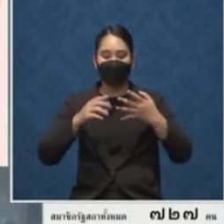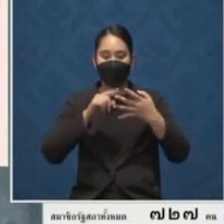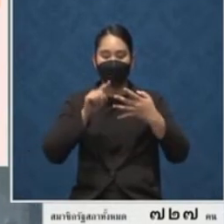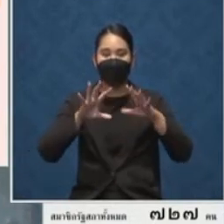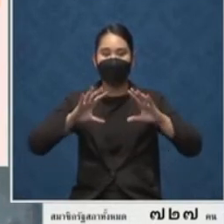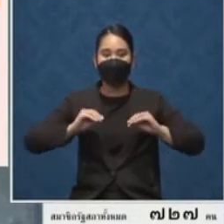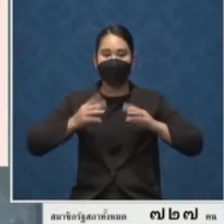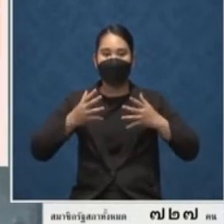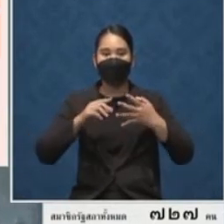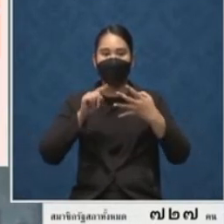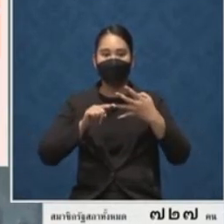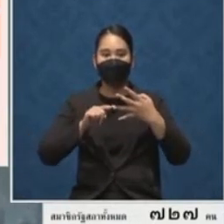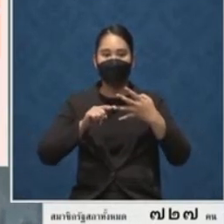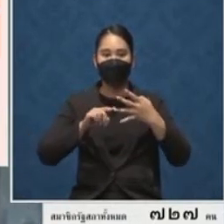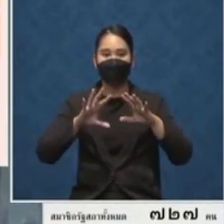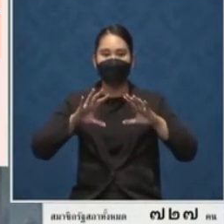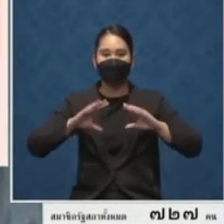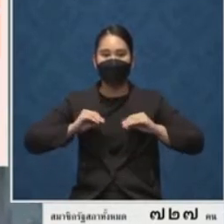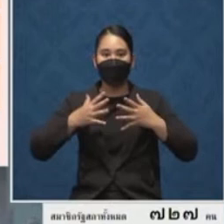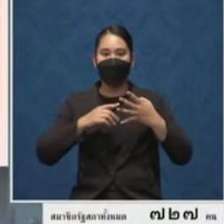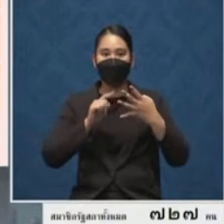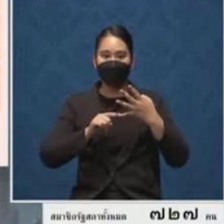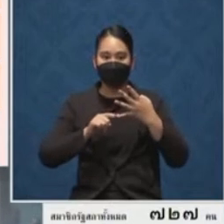ไม่รับหลักการ4งดออกเสียง